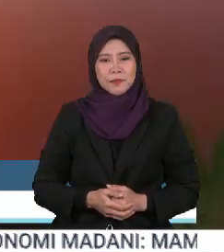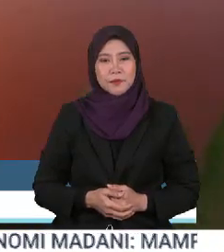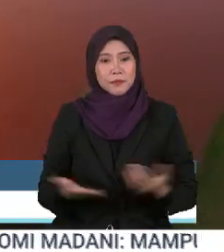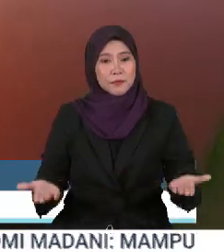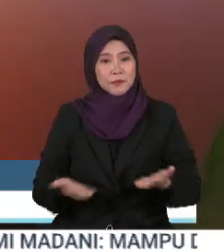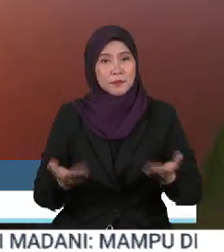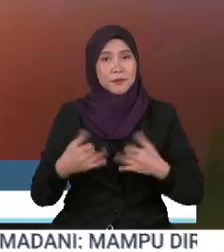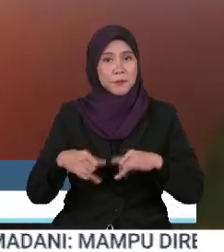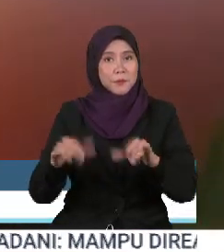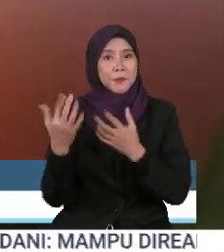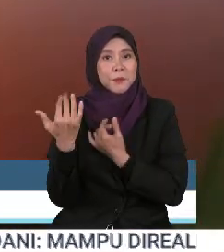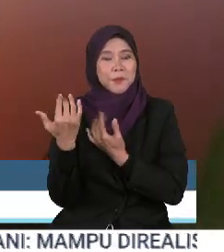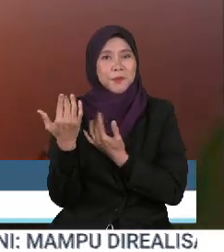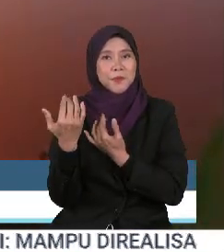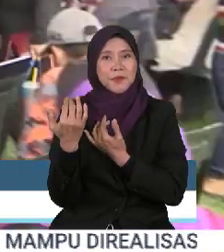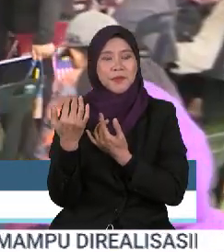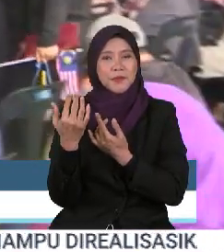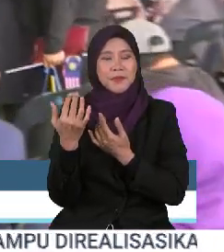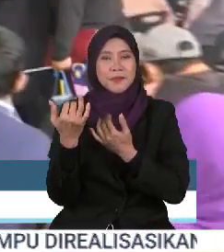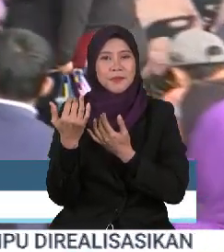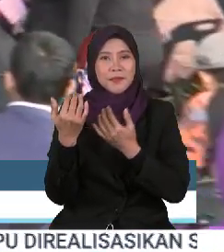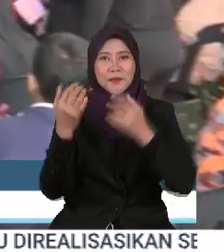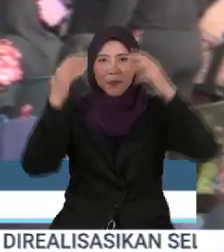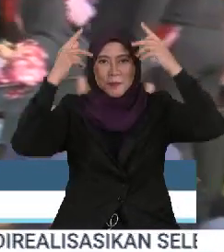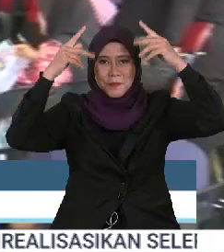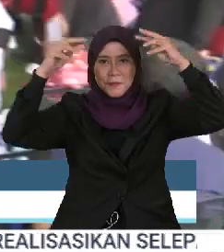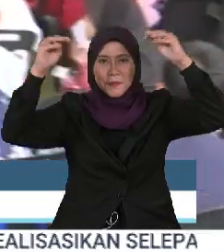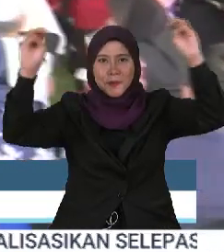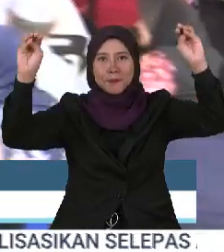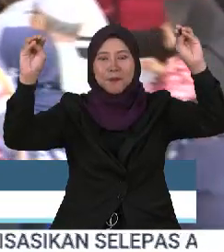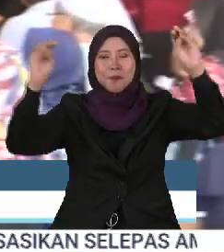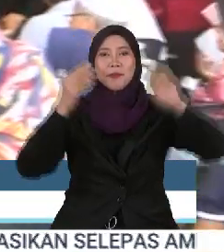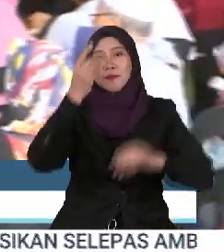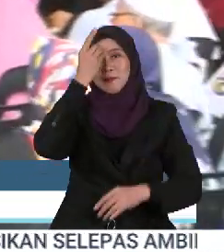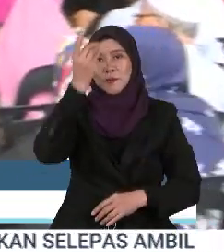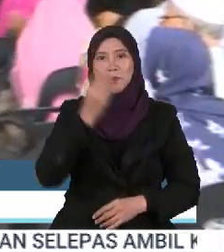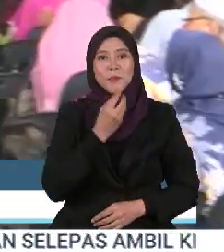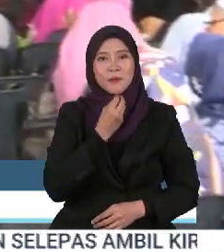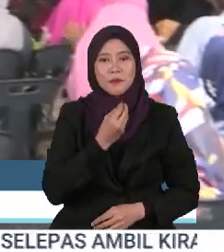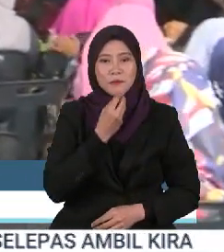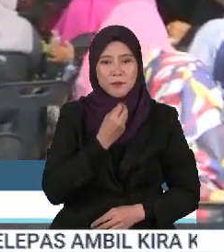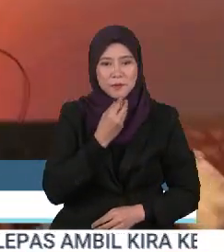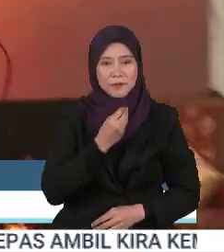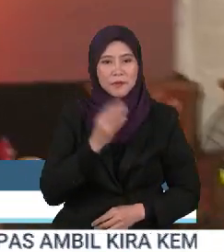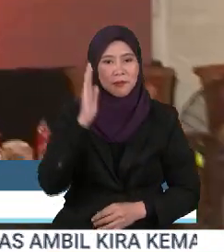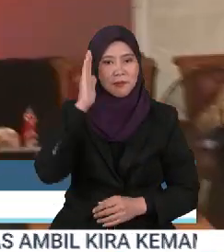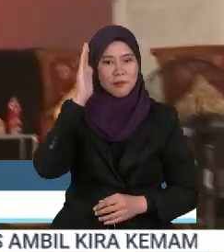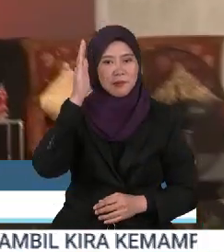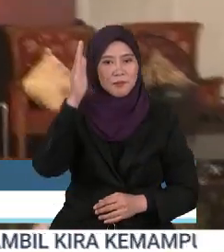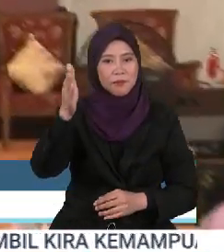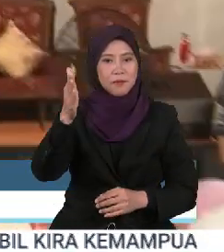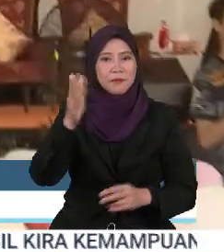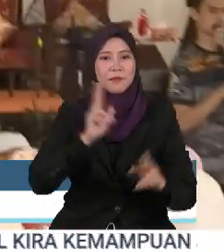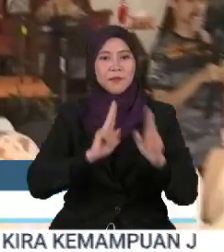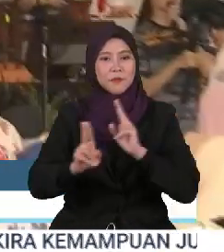menantikan ketibaan yang amat bermanfaat Perdana Menteri Datu Sri anoa Ibrahim yang dijadwal akan menyampaikan